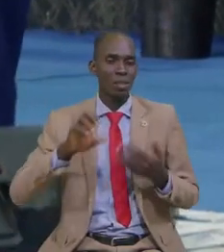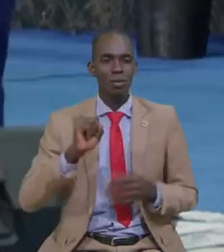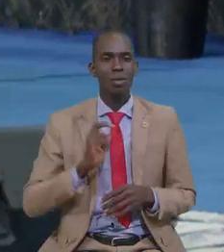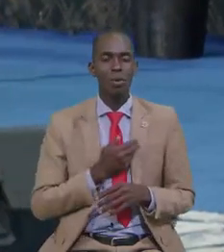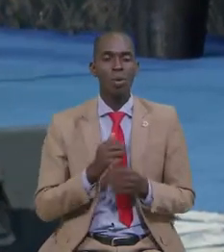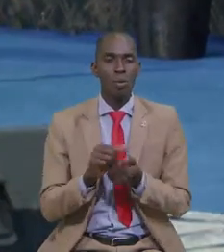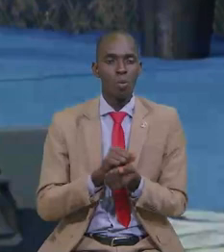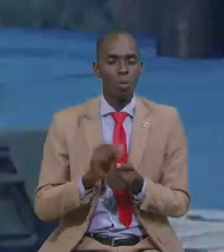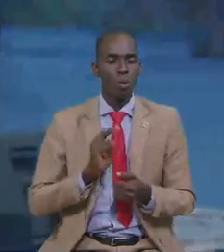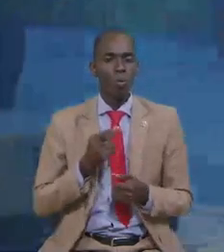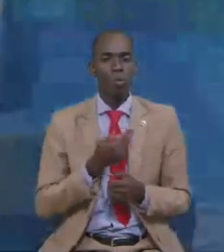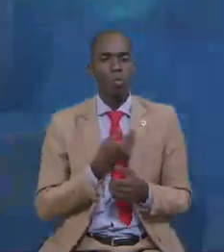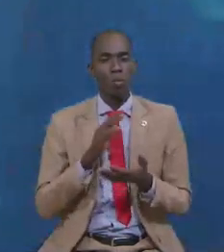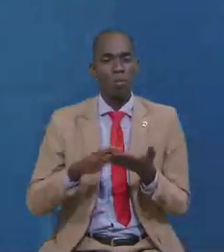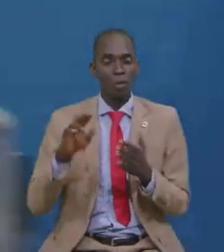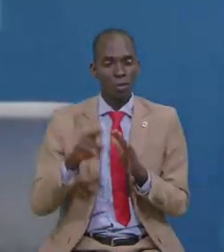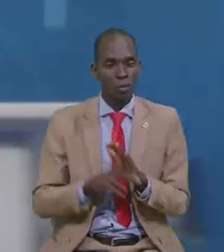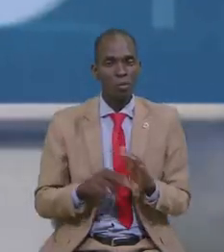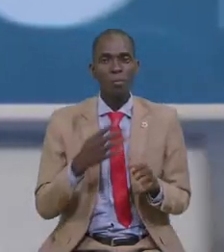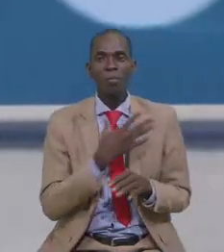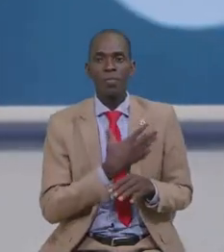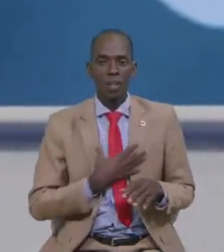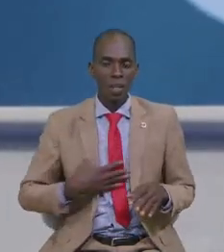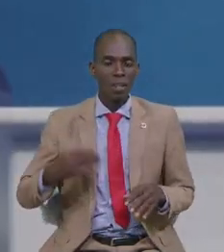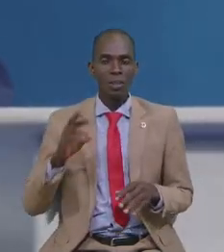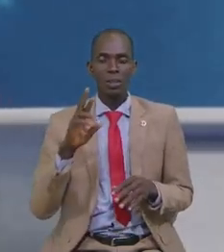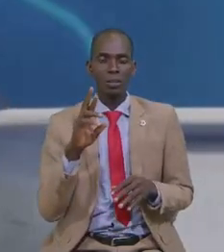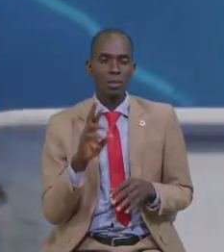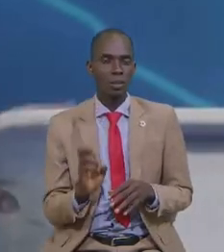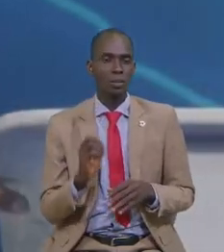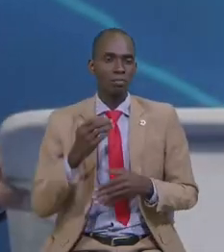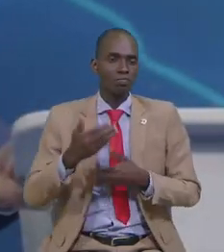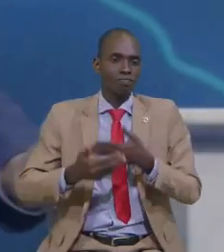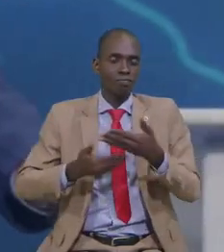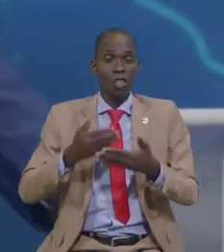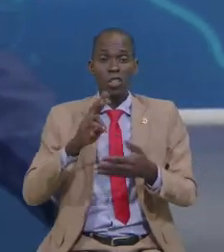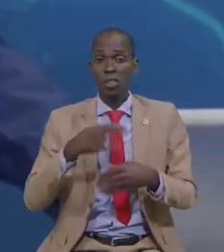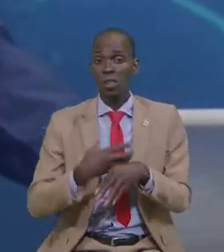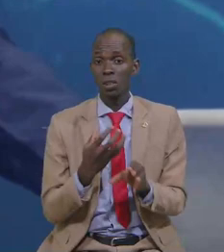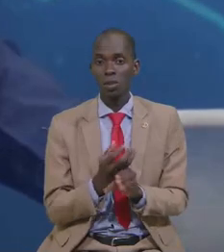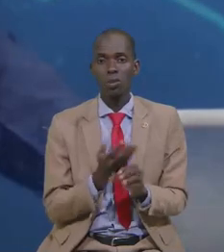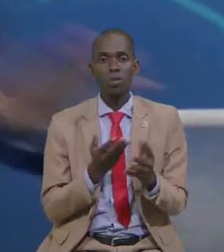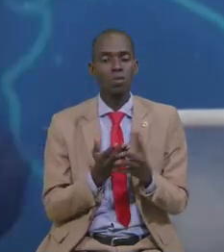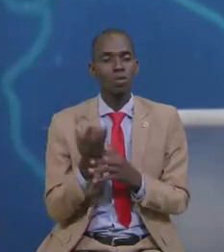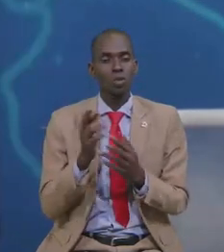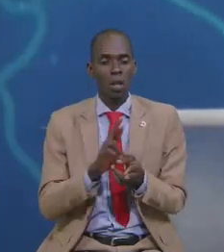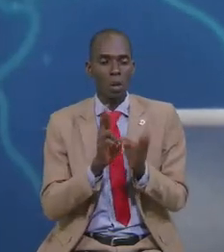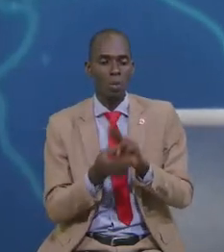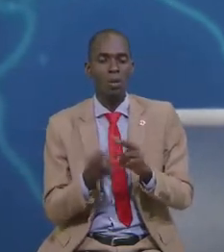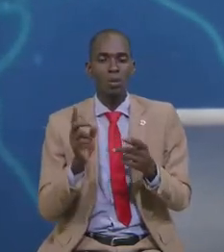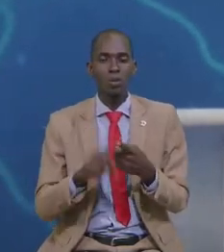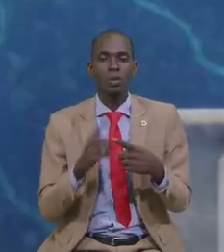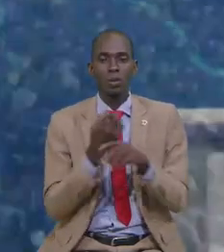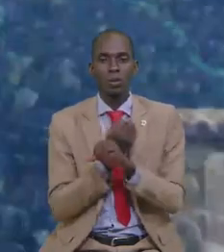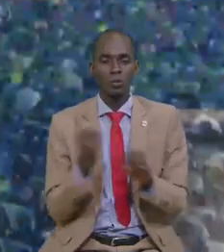nous régénère, il nous lave, il nous purifie. Le pardon et la régénération à